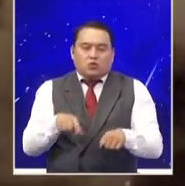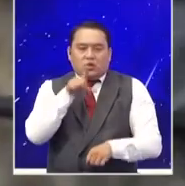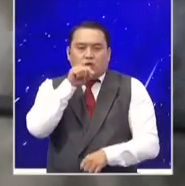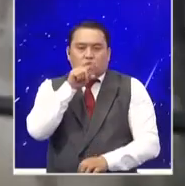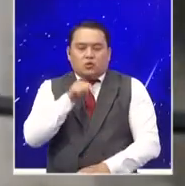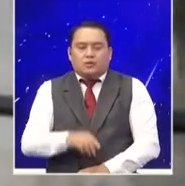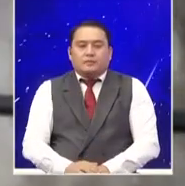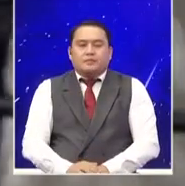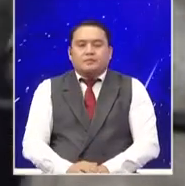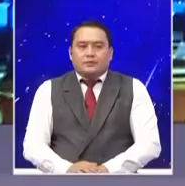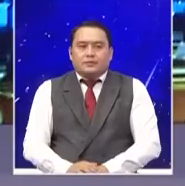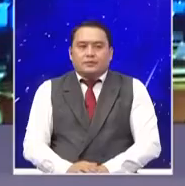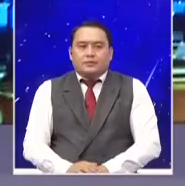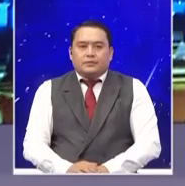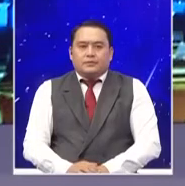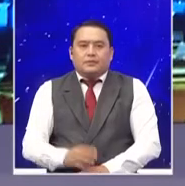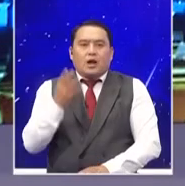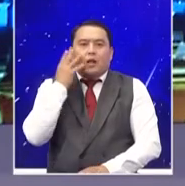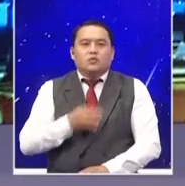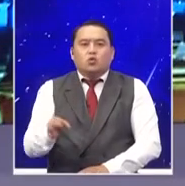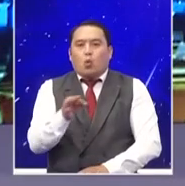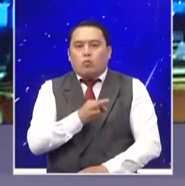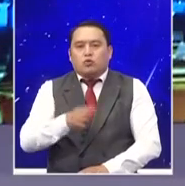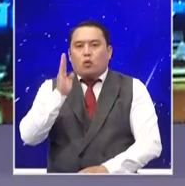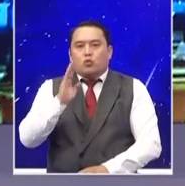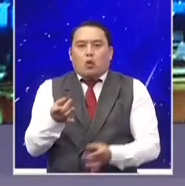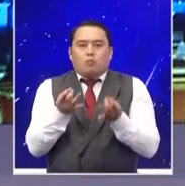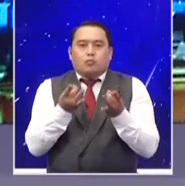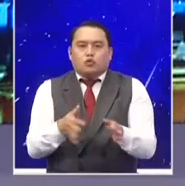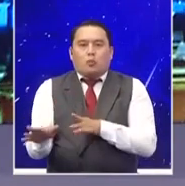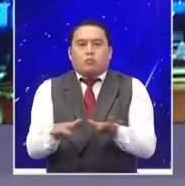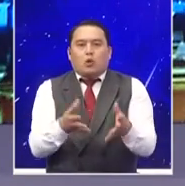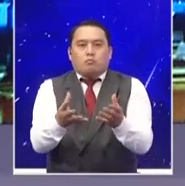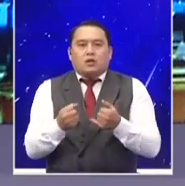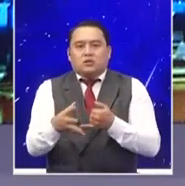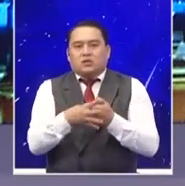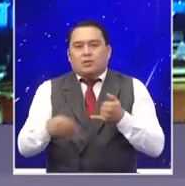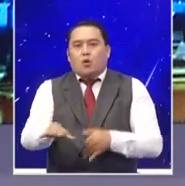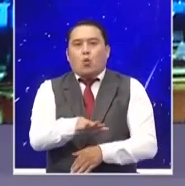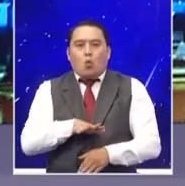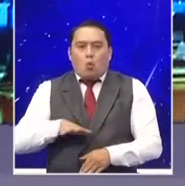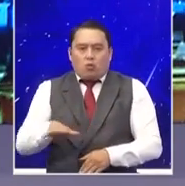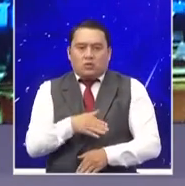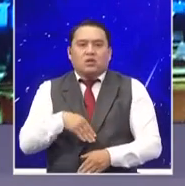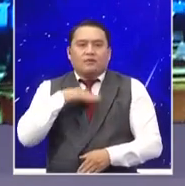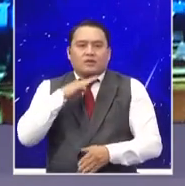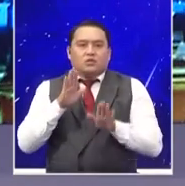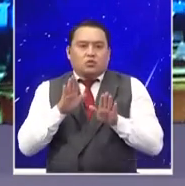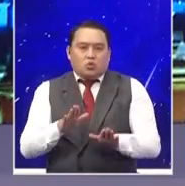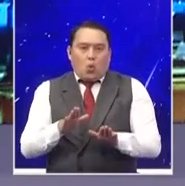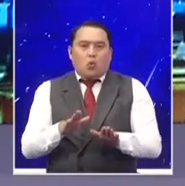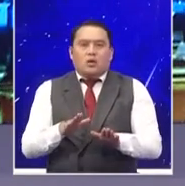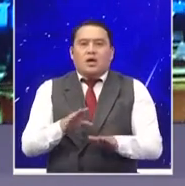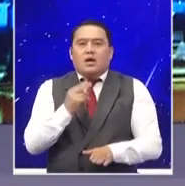кур-несушек. В Алматинской области будет упрощена процедура получения земельного участка. Для этого достаточно иметь